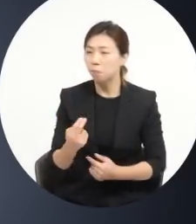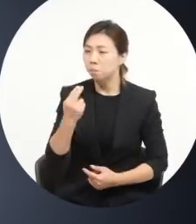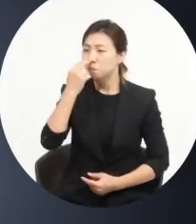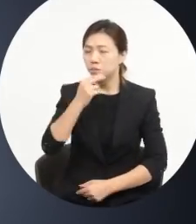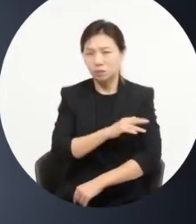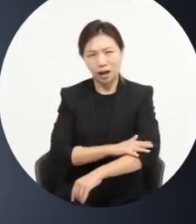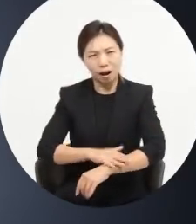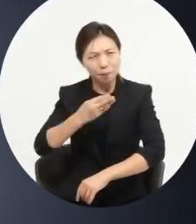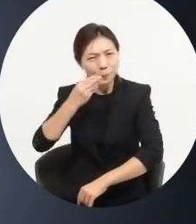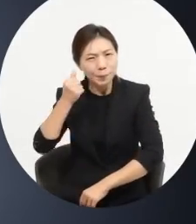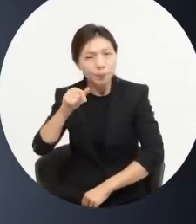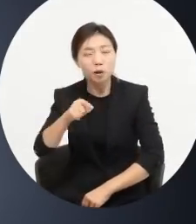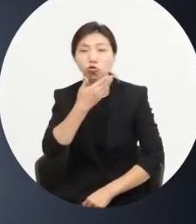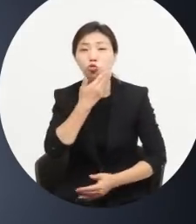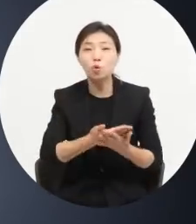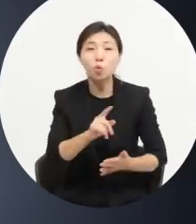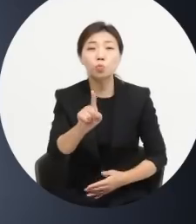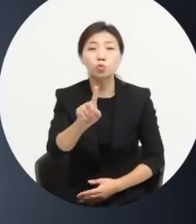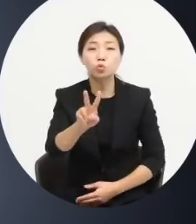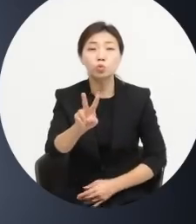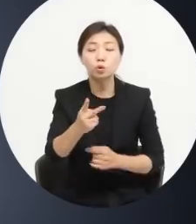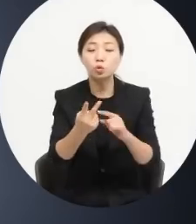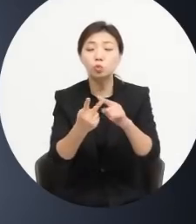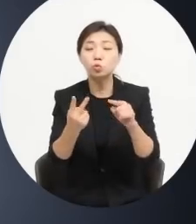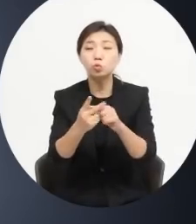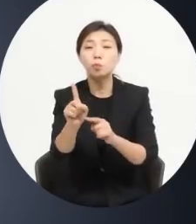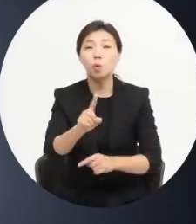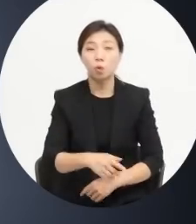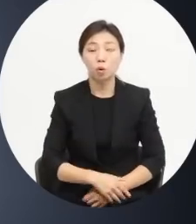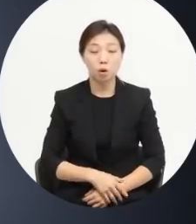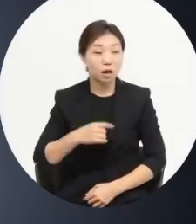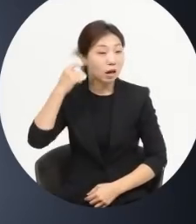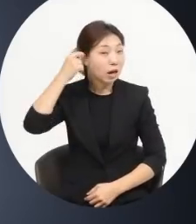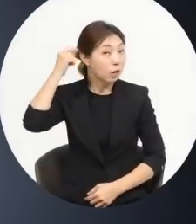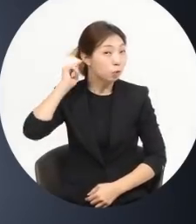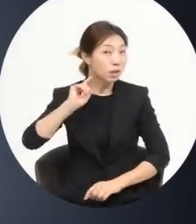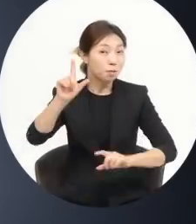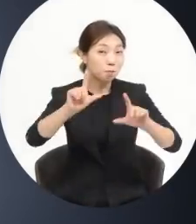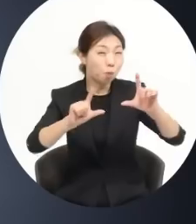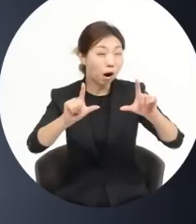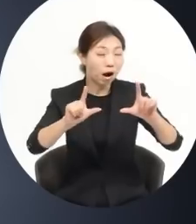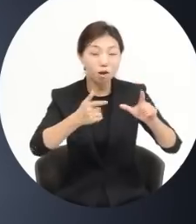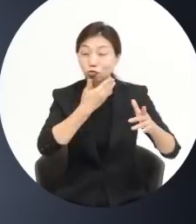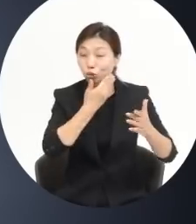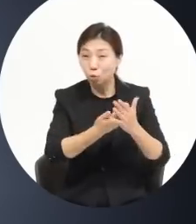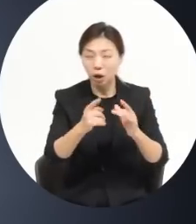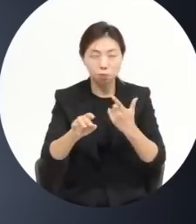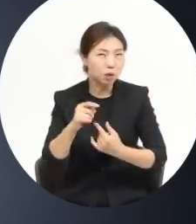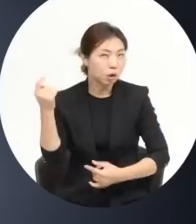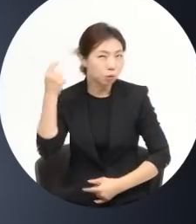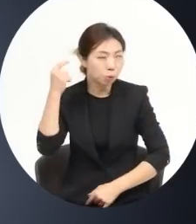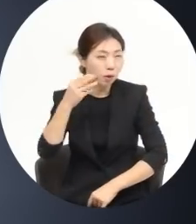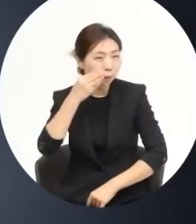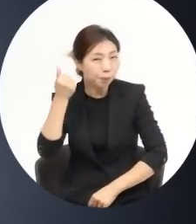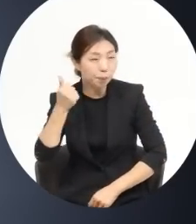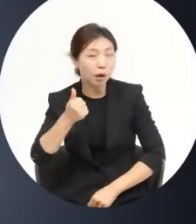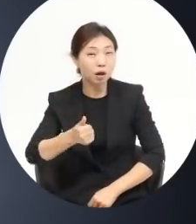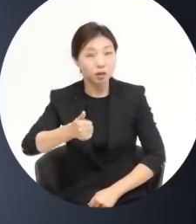중요해요. 숨을 잘 쉬는지. 귀는 어디 생겼냐가 중요해요. 소리가 잘 들리는 게